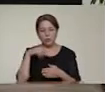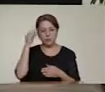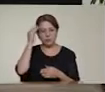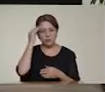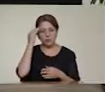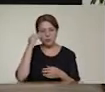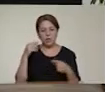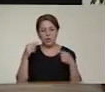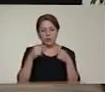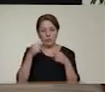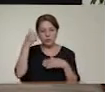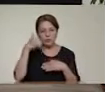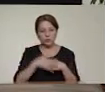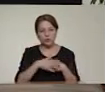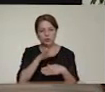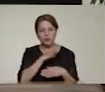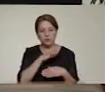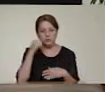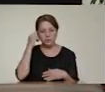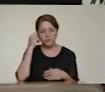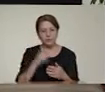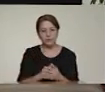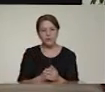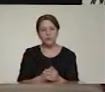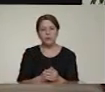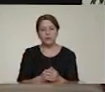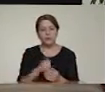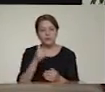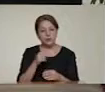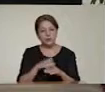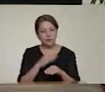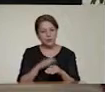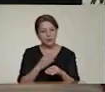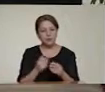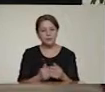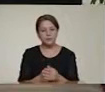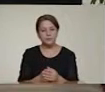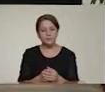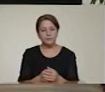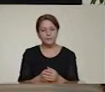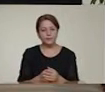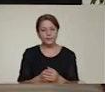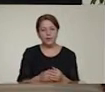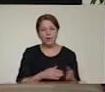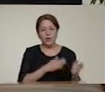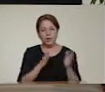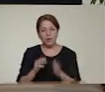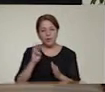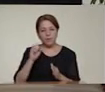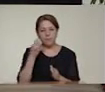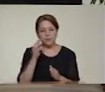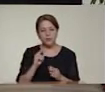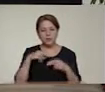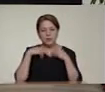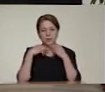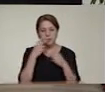ham aniqroq tushunib olgan bo'lsangiz kerak. Yaxshi, barakalla. Endi keyingi mashqqa